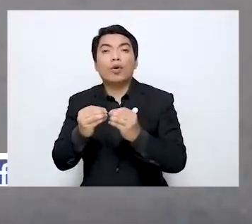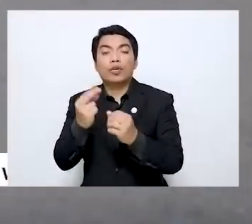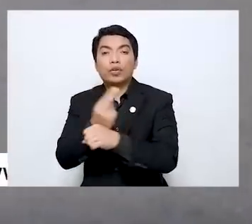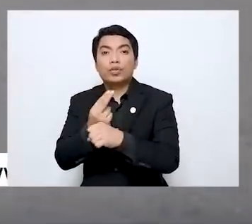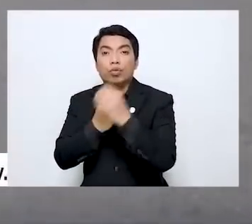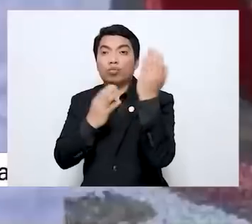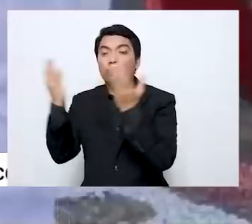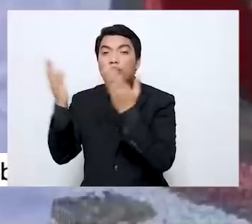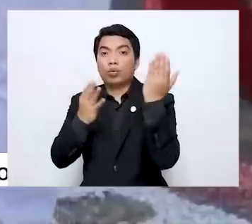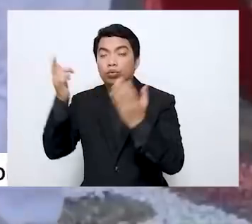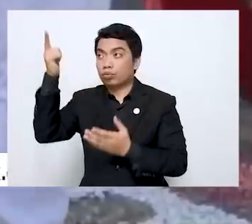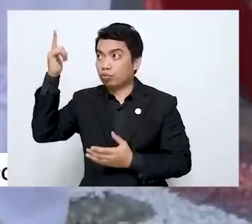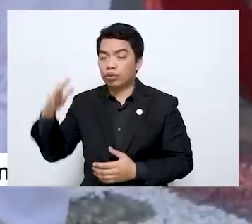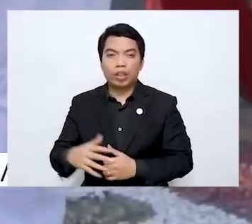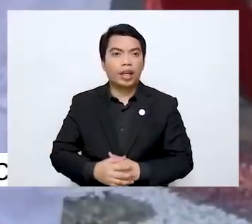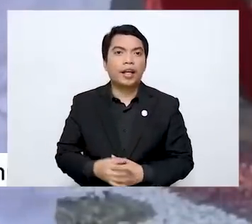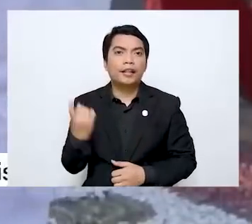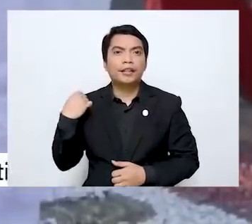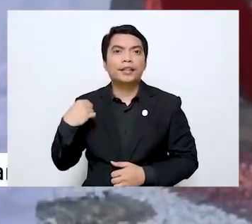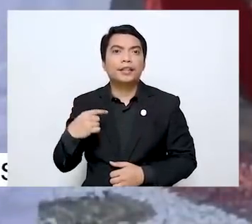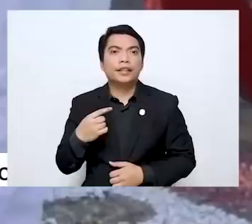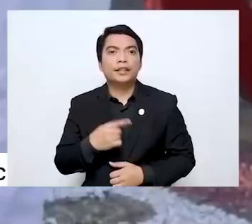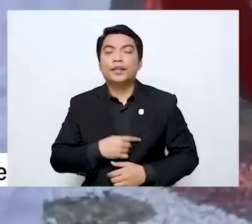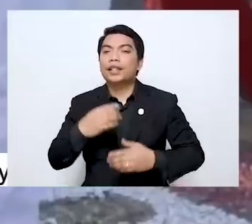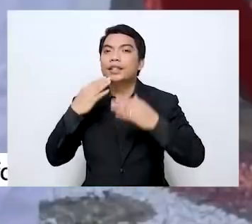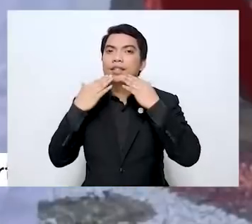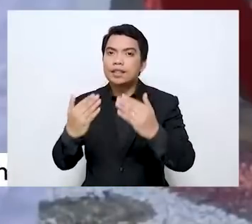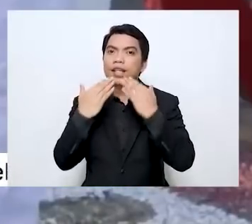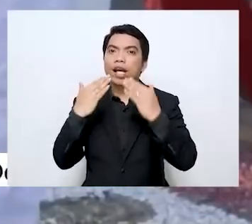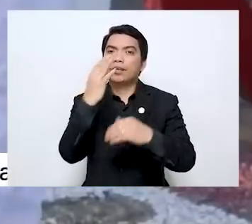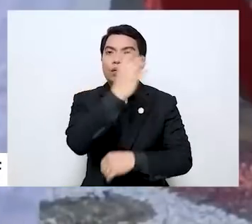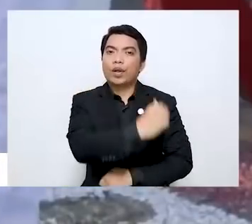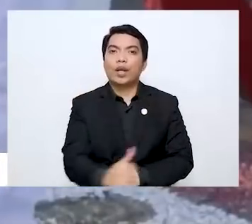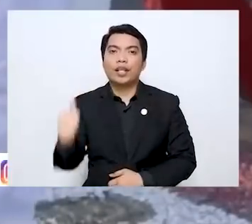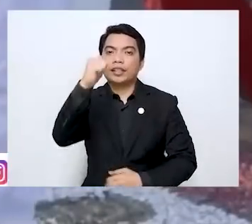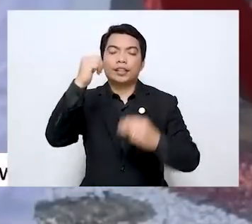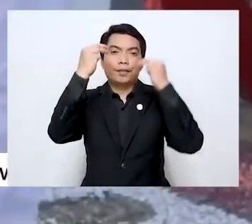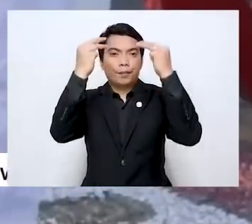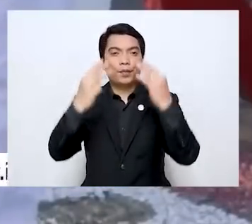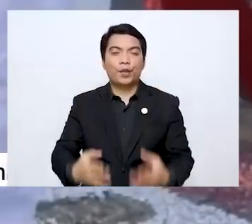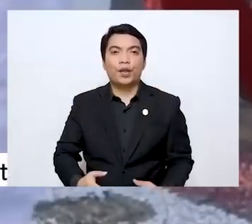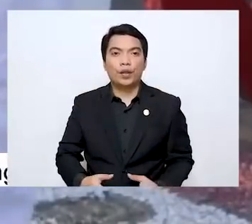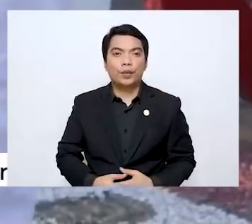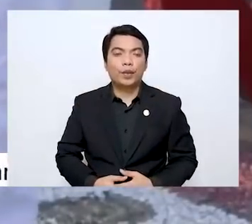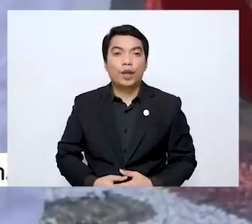Diyos. Kami po ay nagpapasalamat ng maraming marami sa tagapamahalang